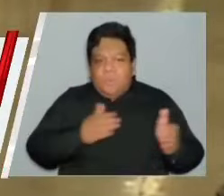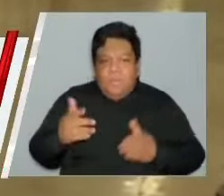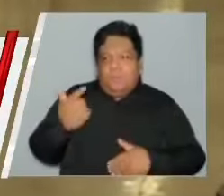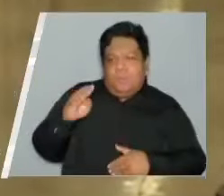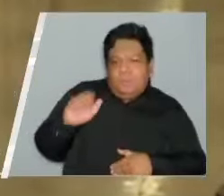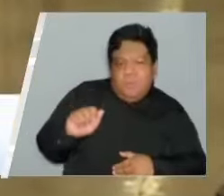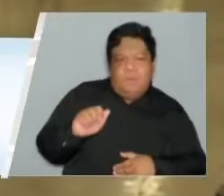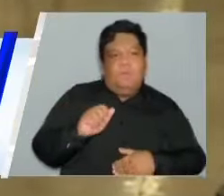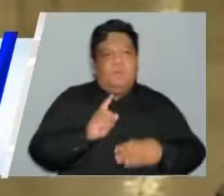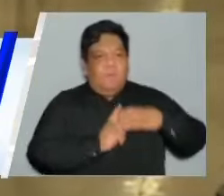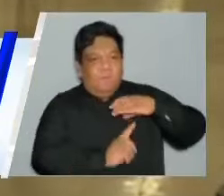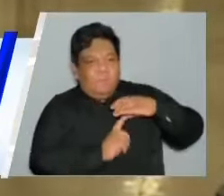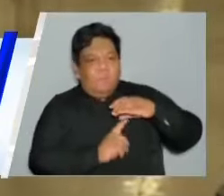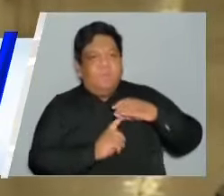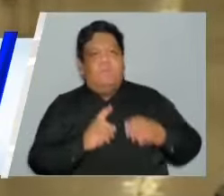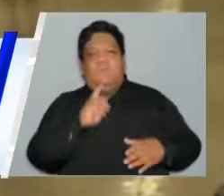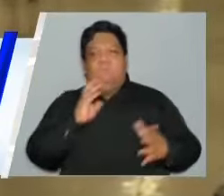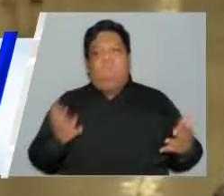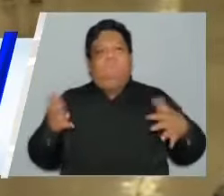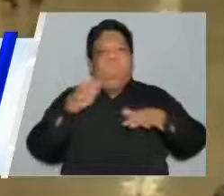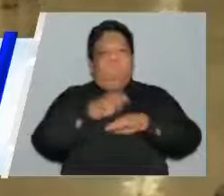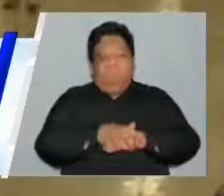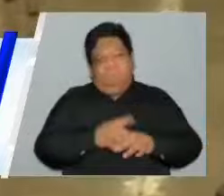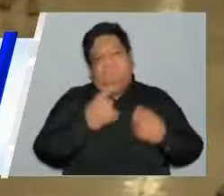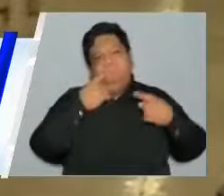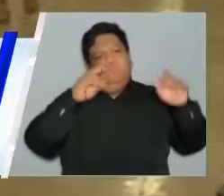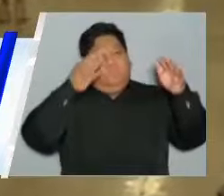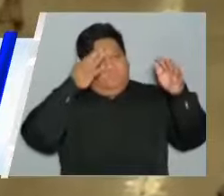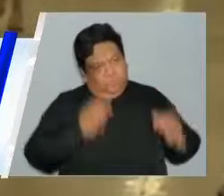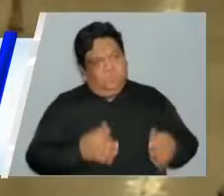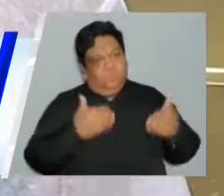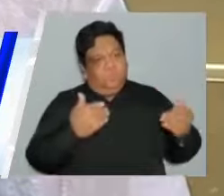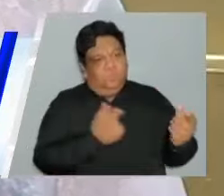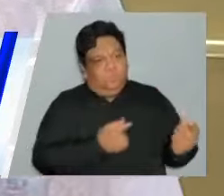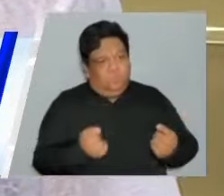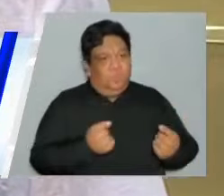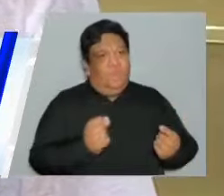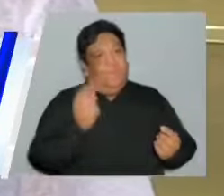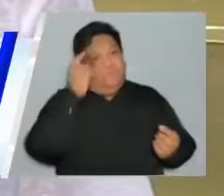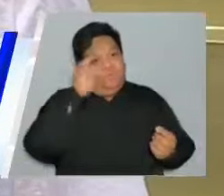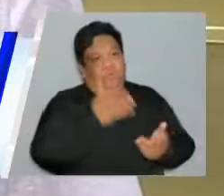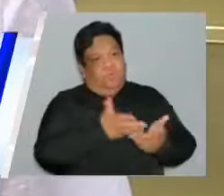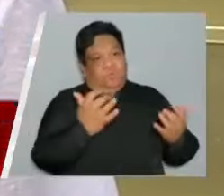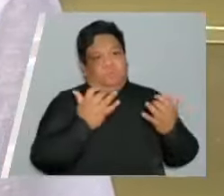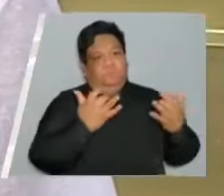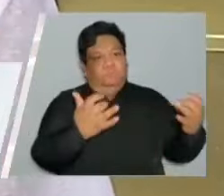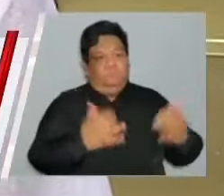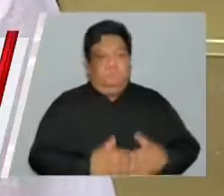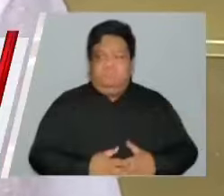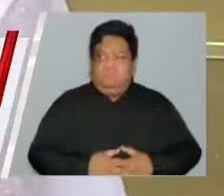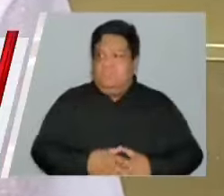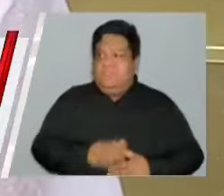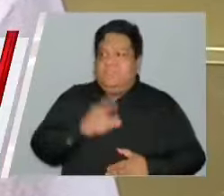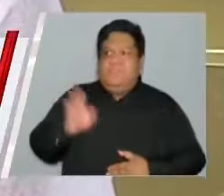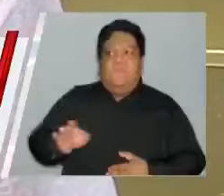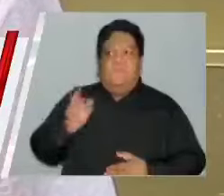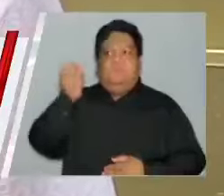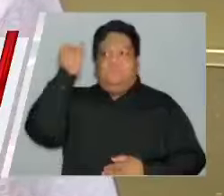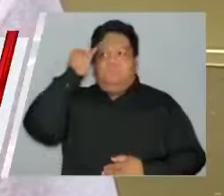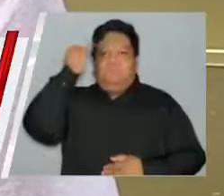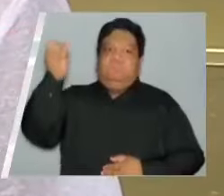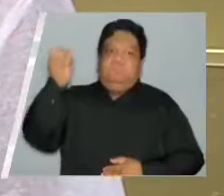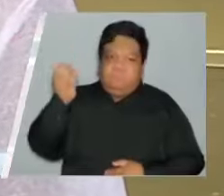nagsama, kaya nakabuo sila ng magandang desisyon na gawin ito for the audience. We're never in our wildest dreams or hindi